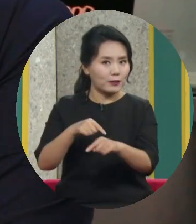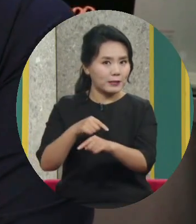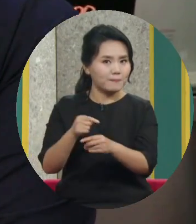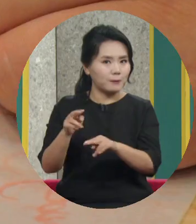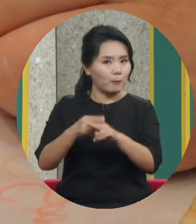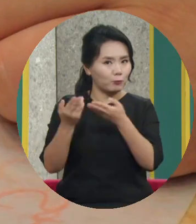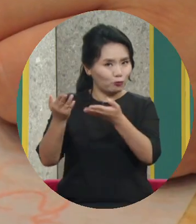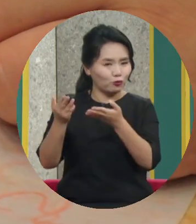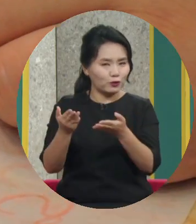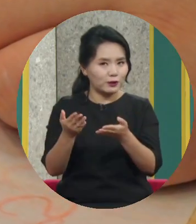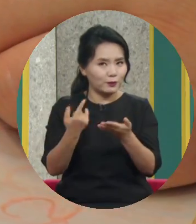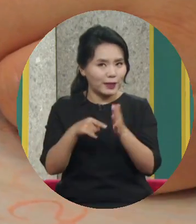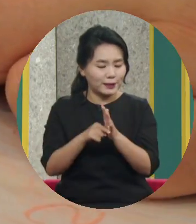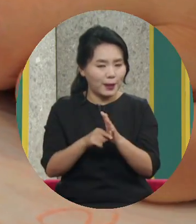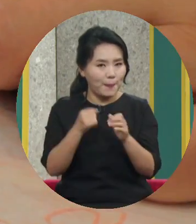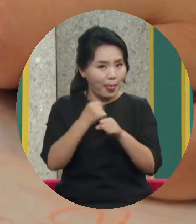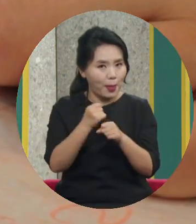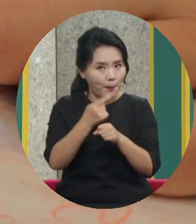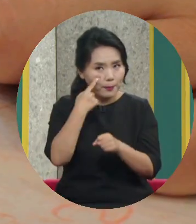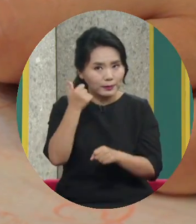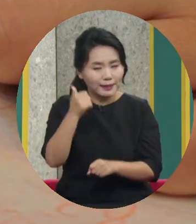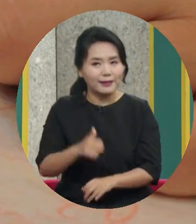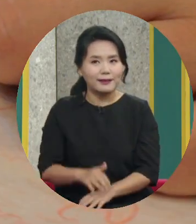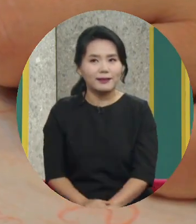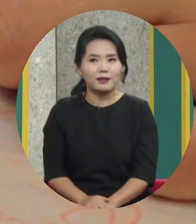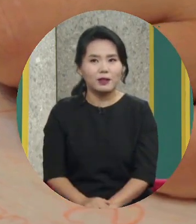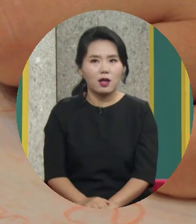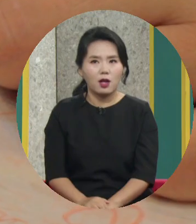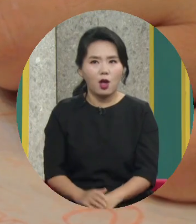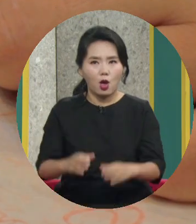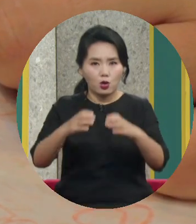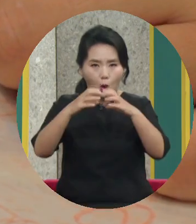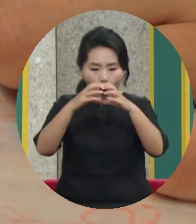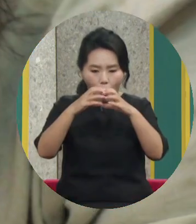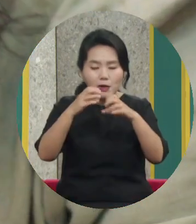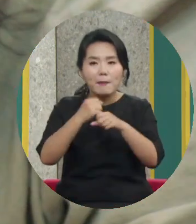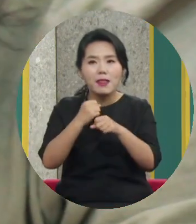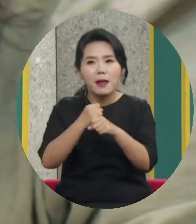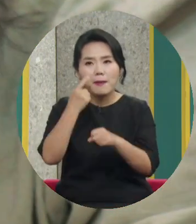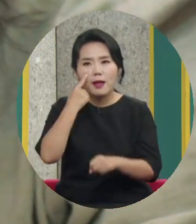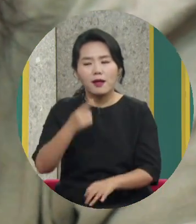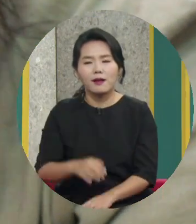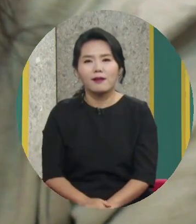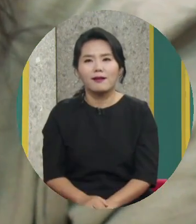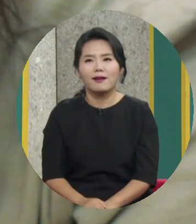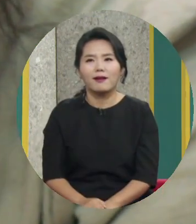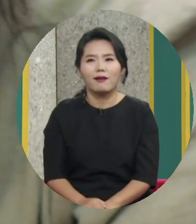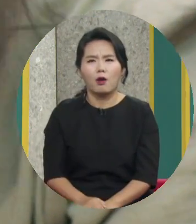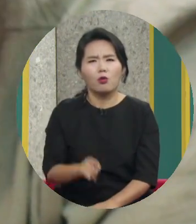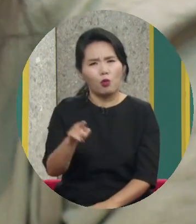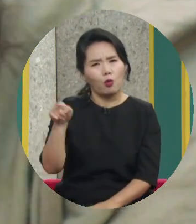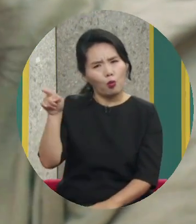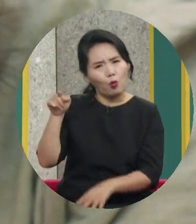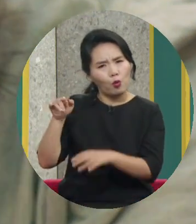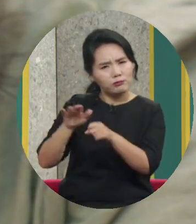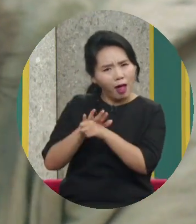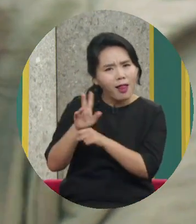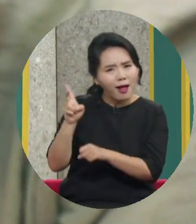보자. 좋아. 동그랗게 만들어줘. 감독님 너무 사랑하는구나.